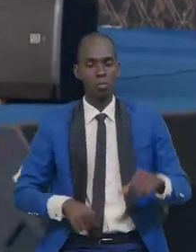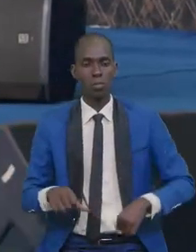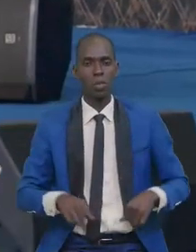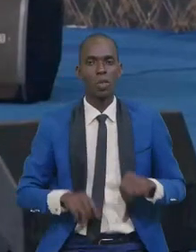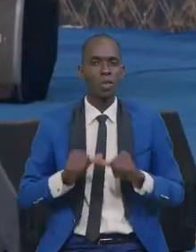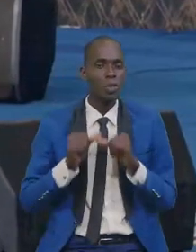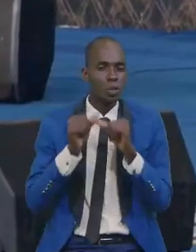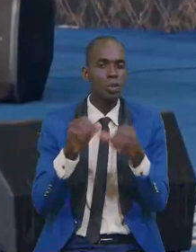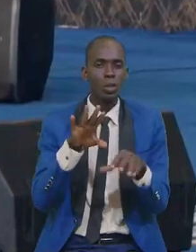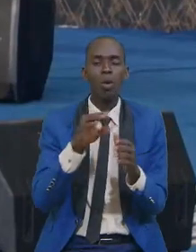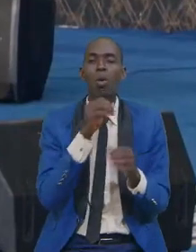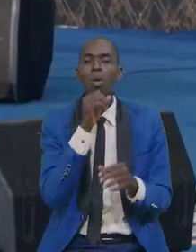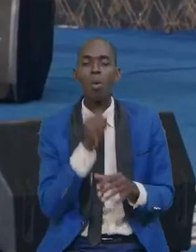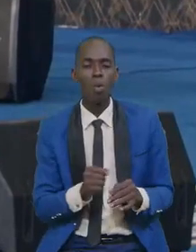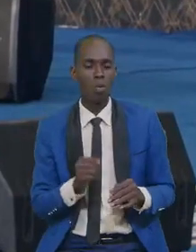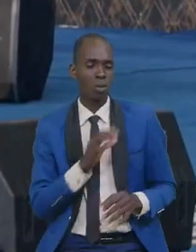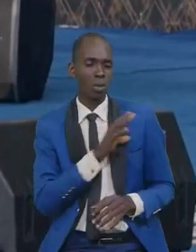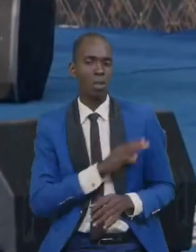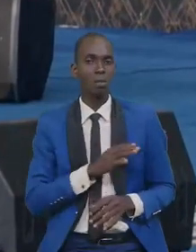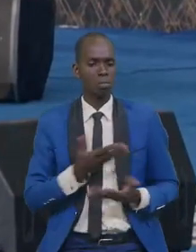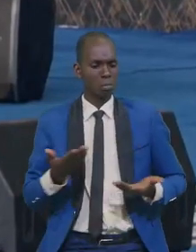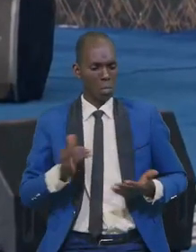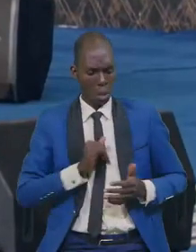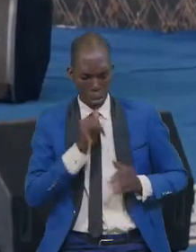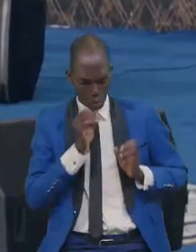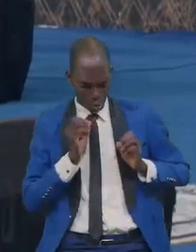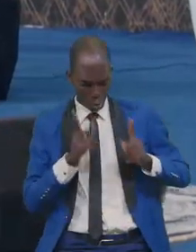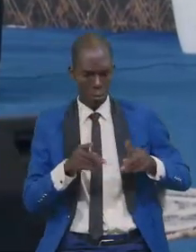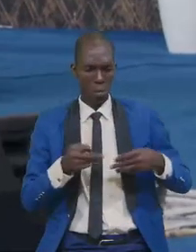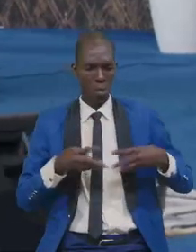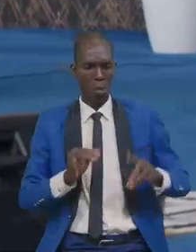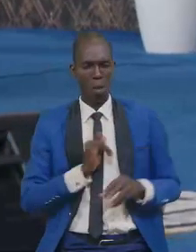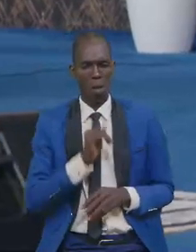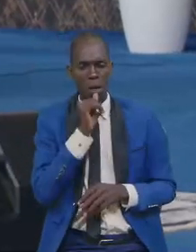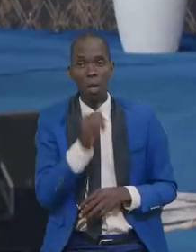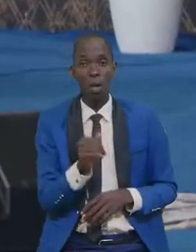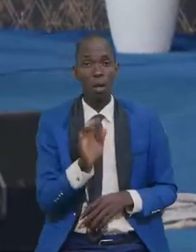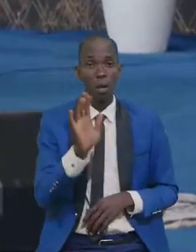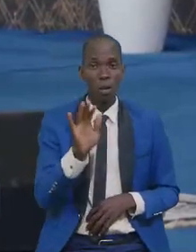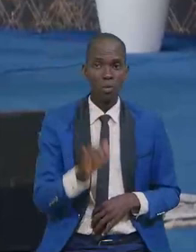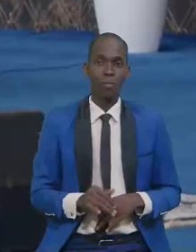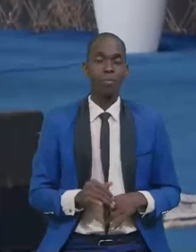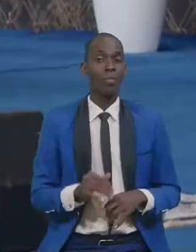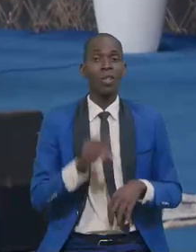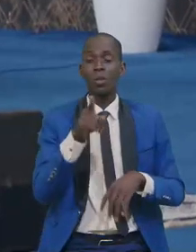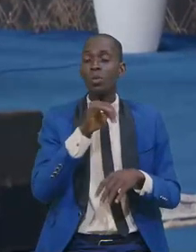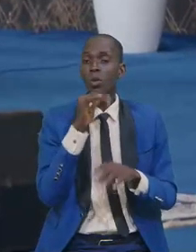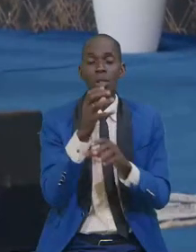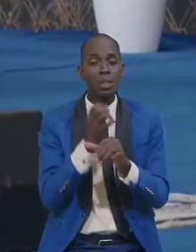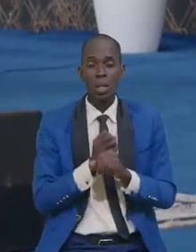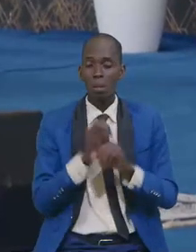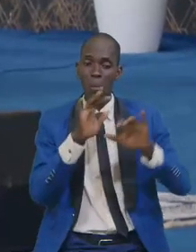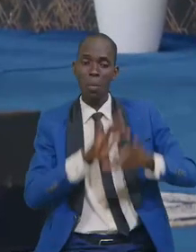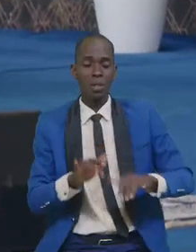demeurons dans notre situation et nous disons tout va bien tel que je suis, vous voyez, les bénédictions ne viennent pas de